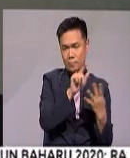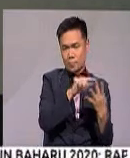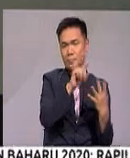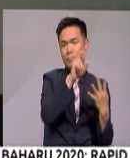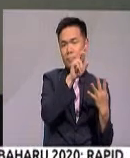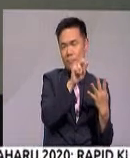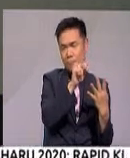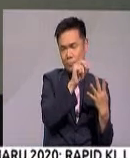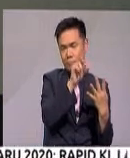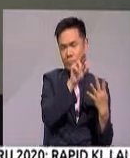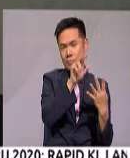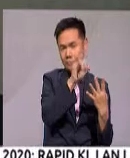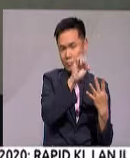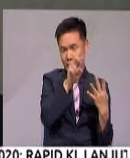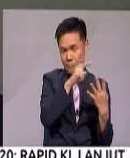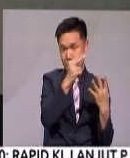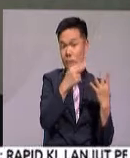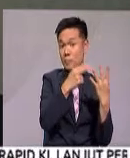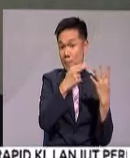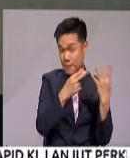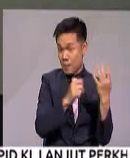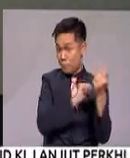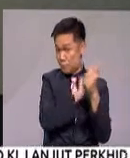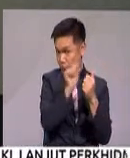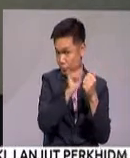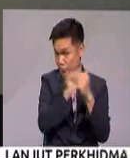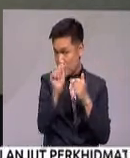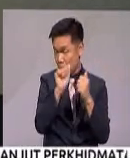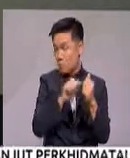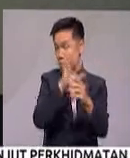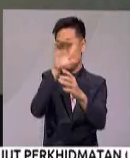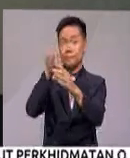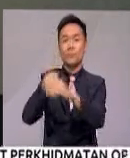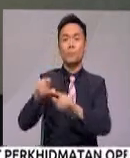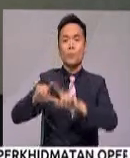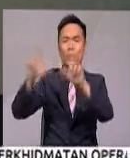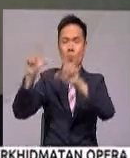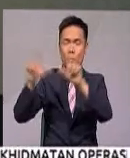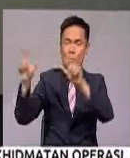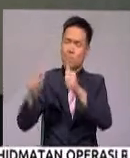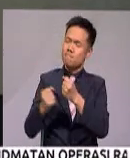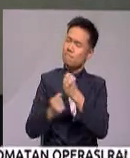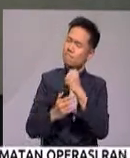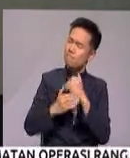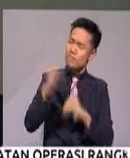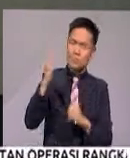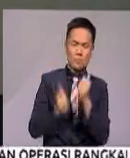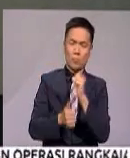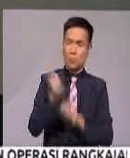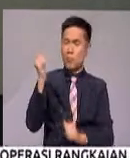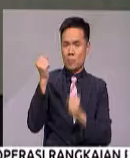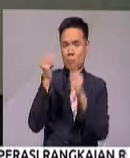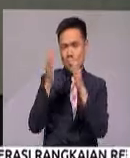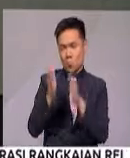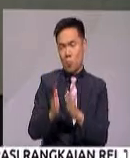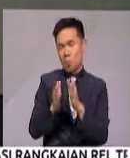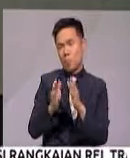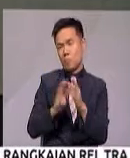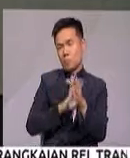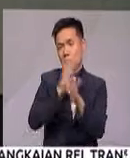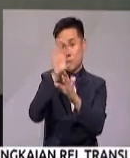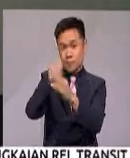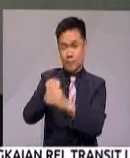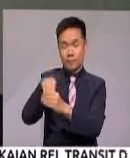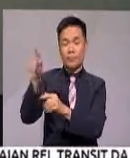Juni Karimah yang telah berjaya melayakkan diri, dan ini merupakan penyertaan teramai dalam sukan pelayaran di temasya Sukan Olimpik. Kalau sebelum ini